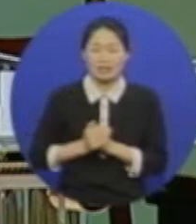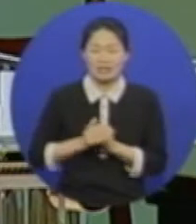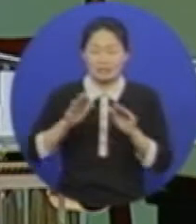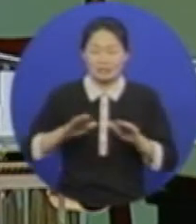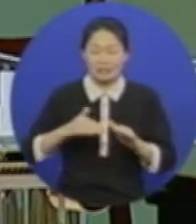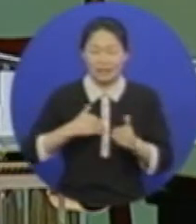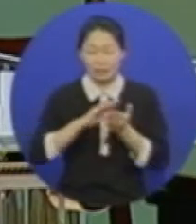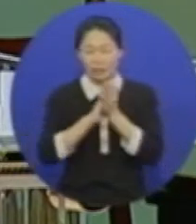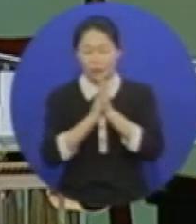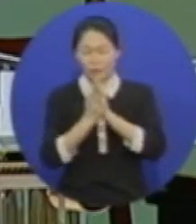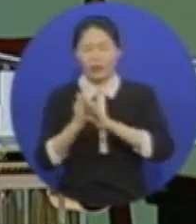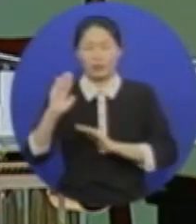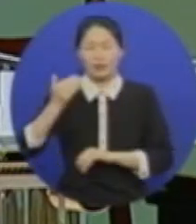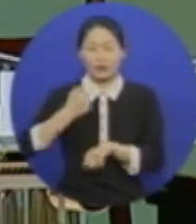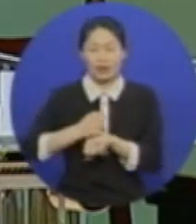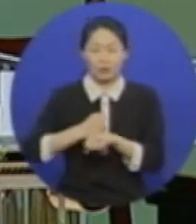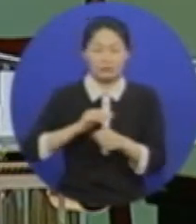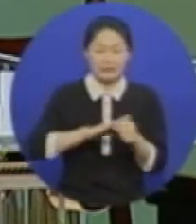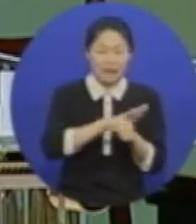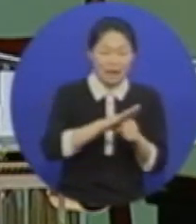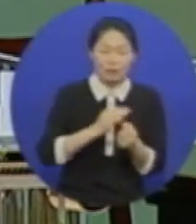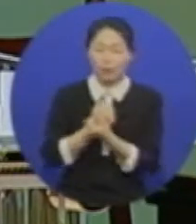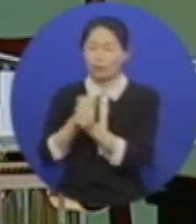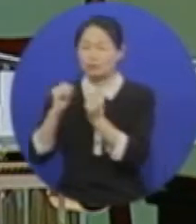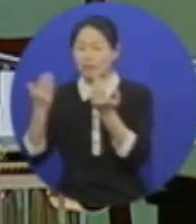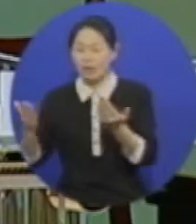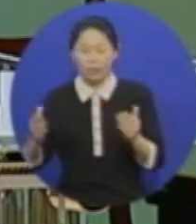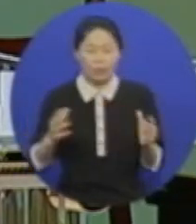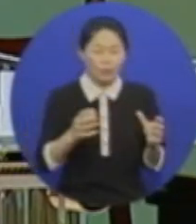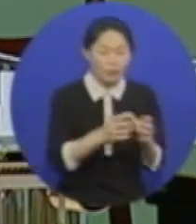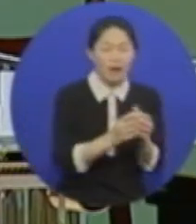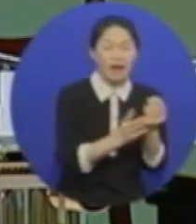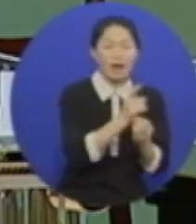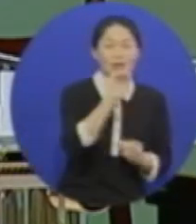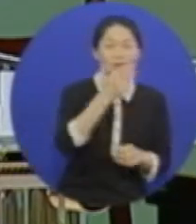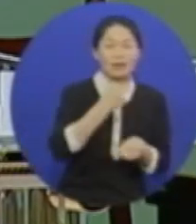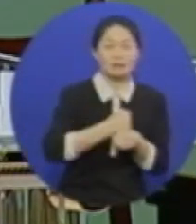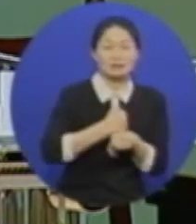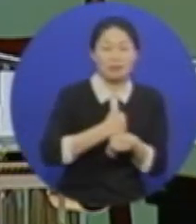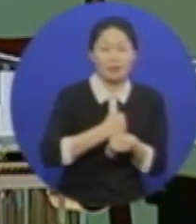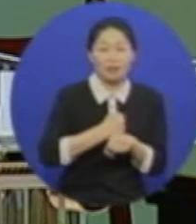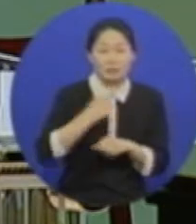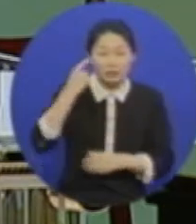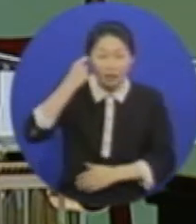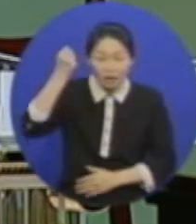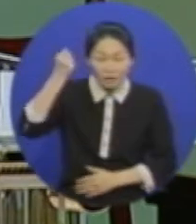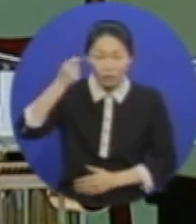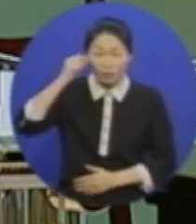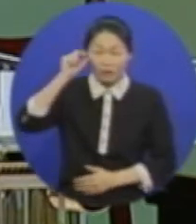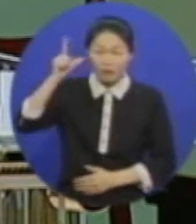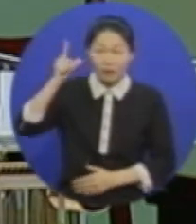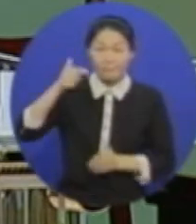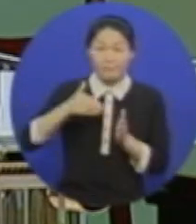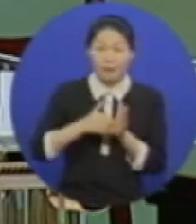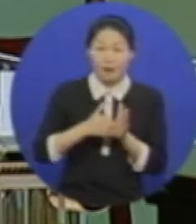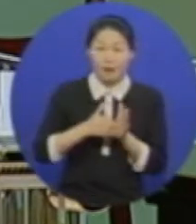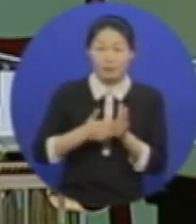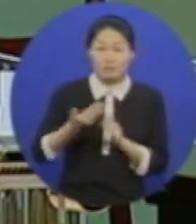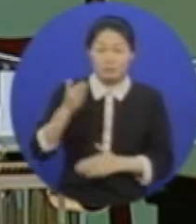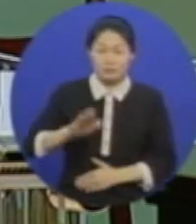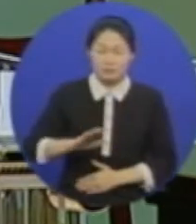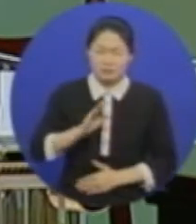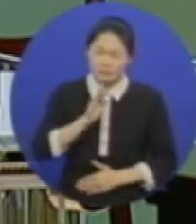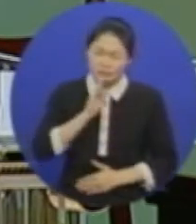정말 변화되어야 되겠어 사랑하고 용서하고 1 돼야 되겠어 그렇게 깨닫기 는 했는데